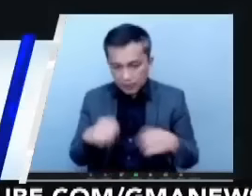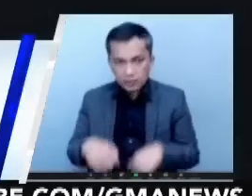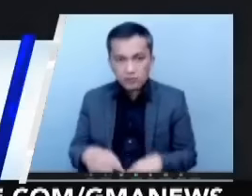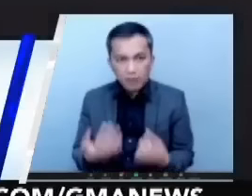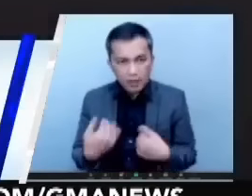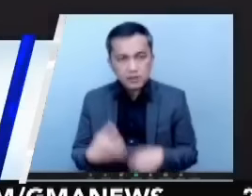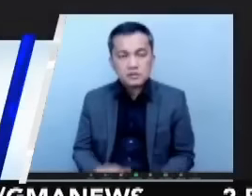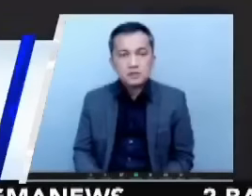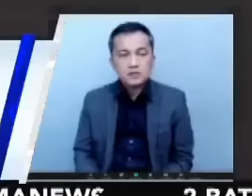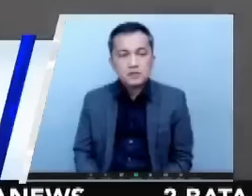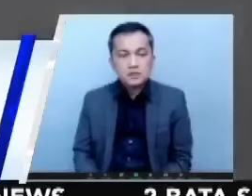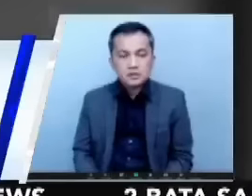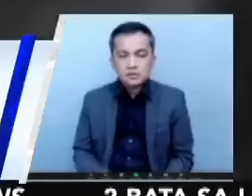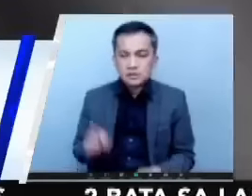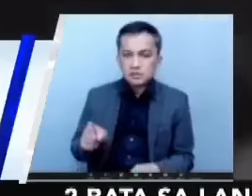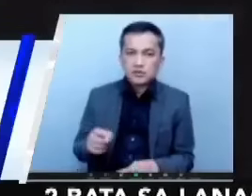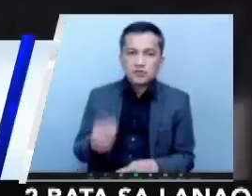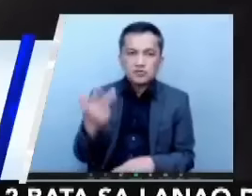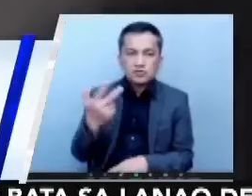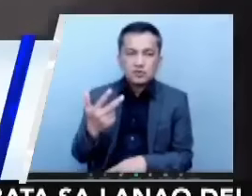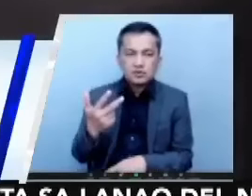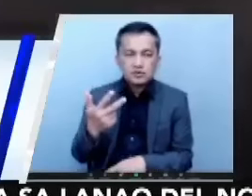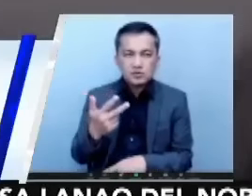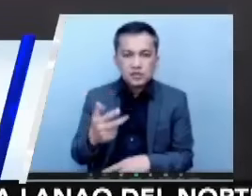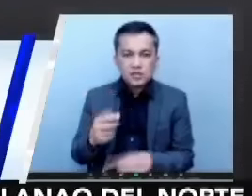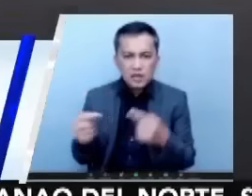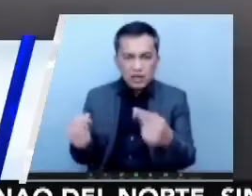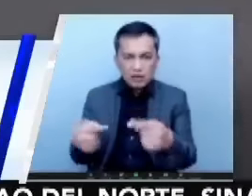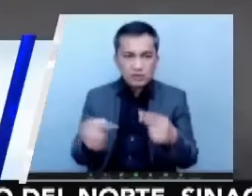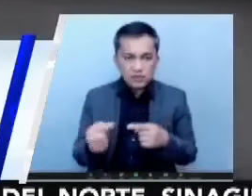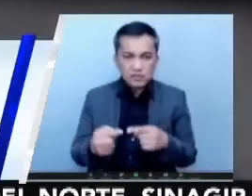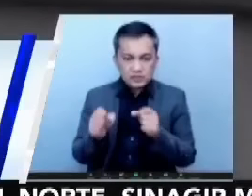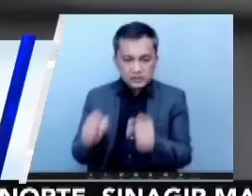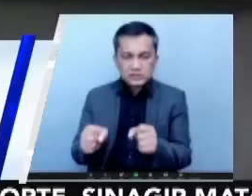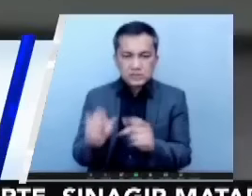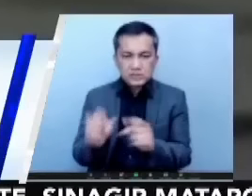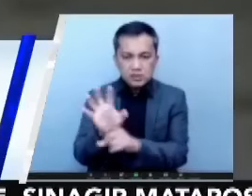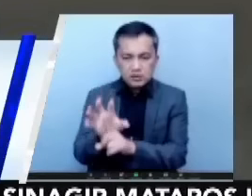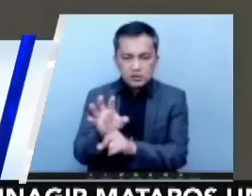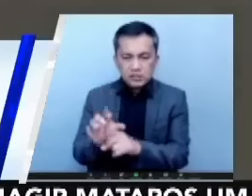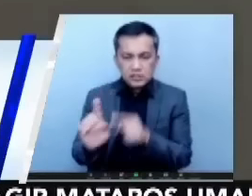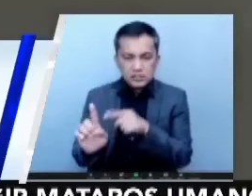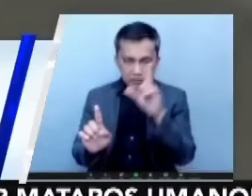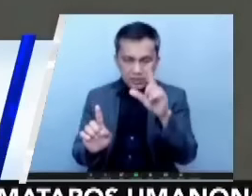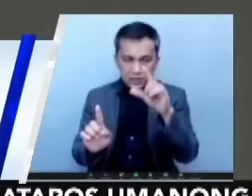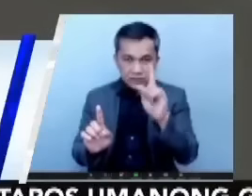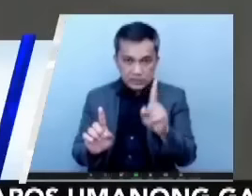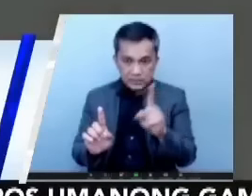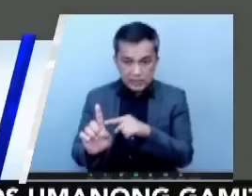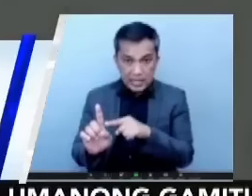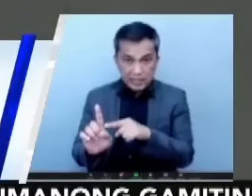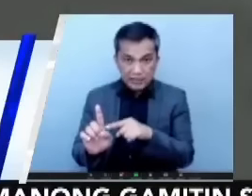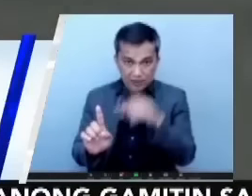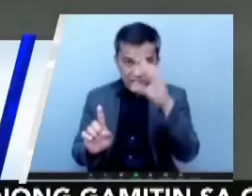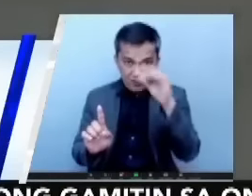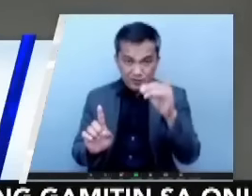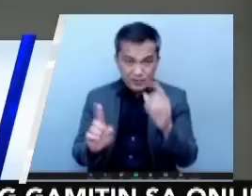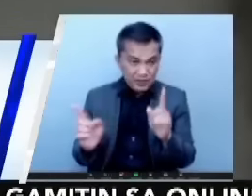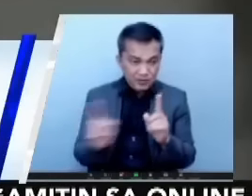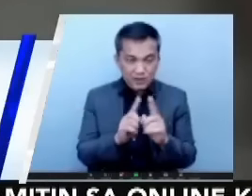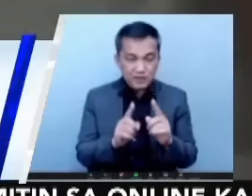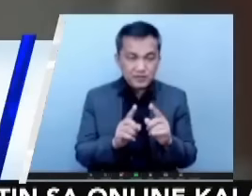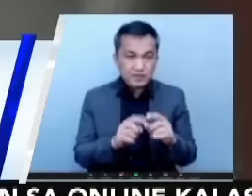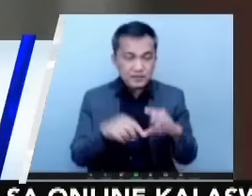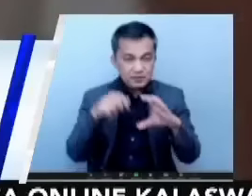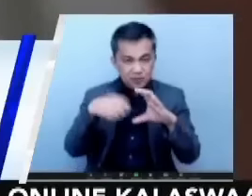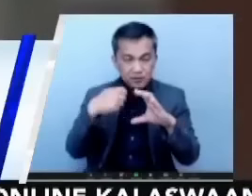Sa tatlong away kalsadang viral na, iisa lang ang lalaking lumalapit sa mga nagbibideo. Mali ka na nga yung pipilit mo. Sagot!